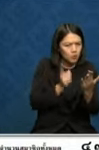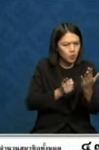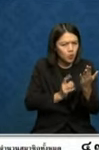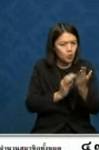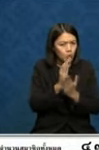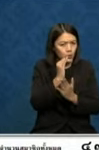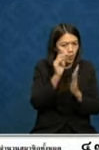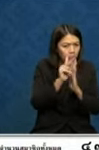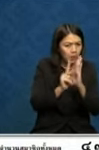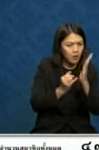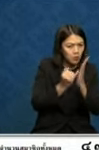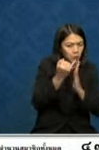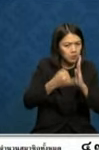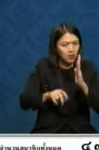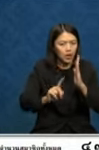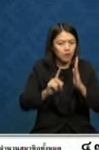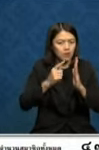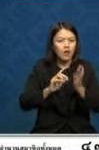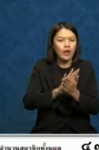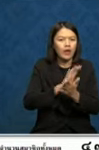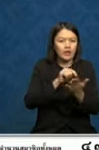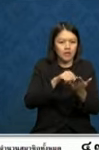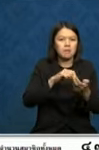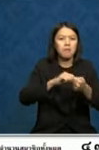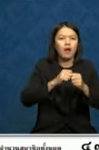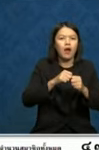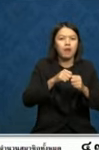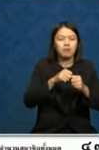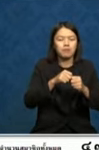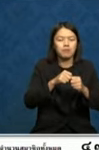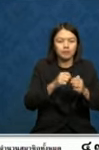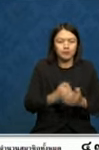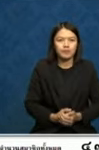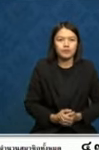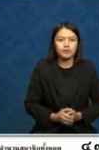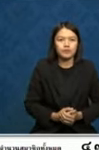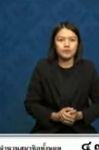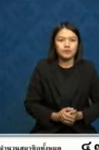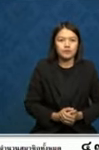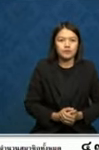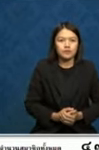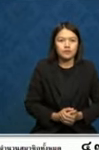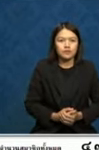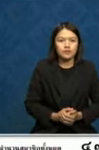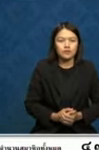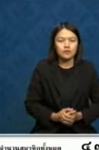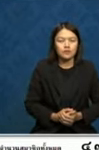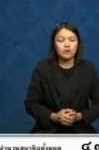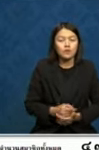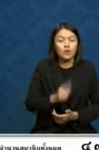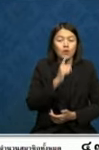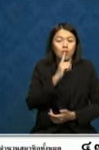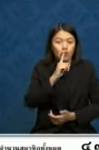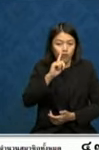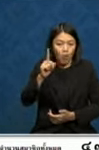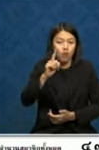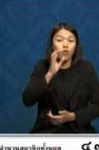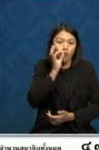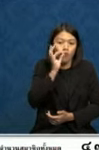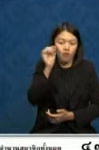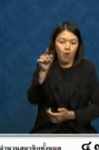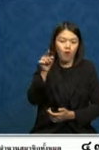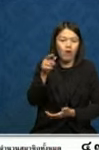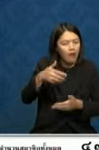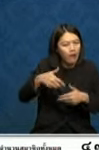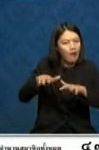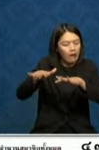วยกฎหมายนะครับแต่ตัวเอกสารมีปัญหานะครับมีการฟ้องขับไล่นะครับแล้วก็ในกรณี